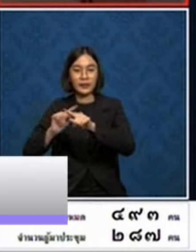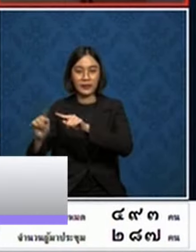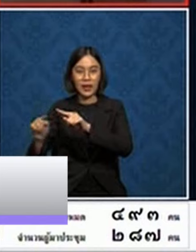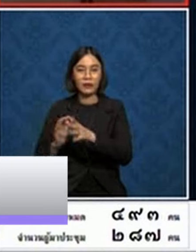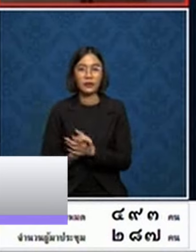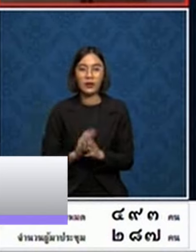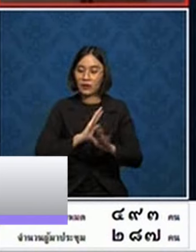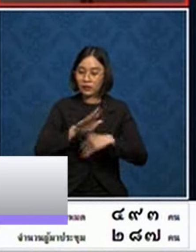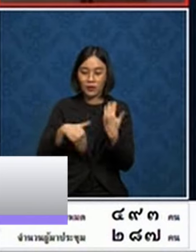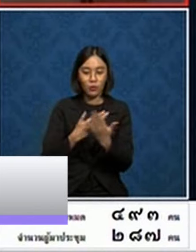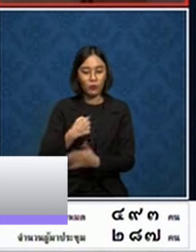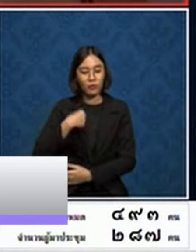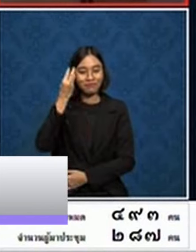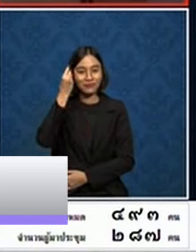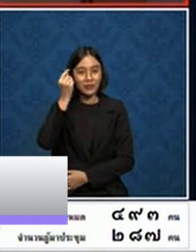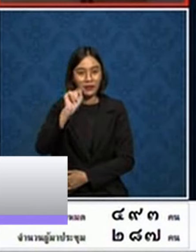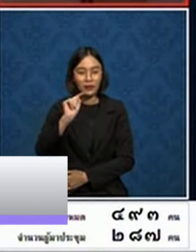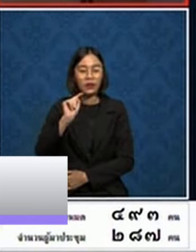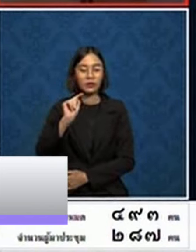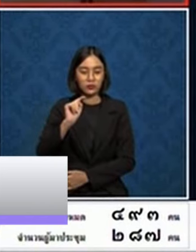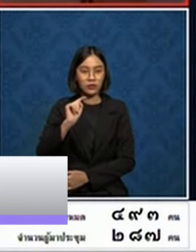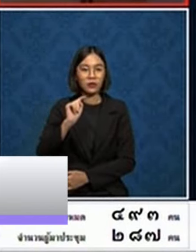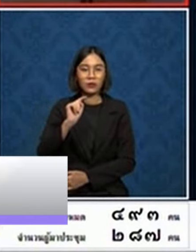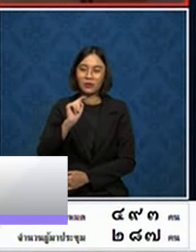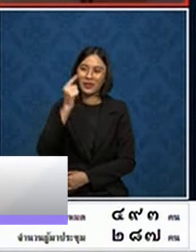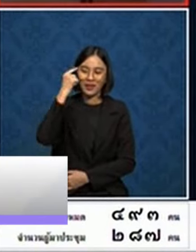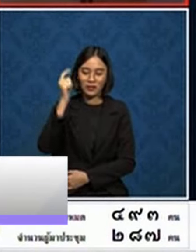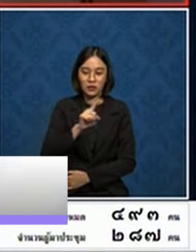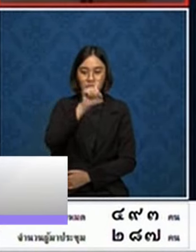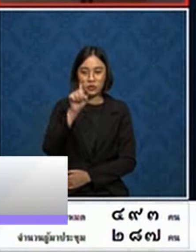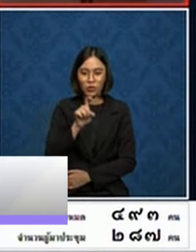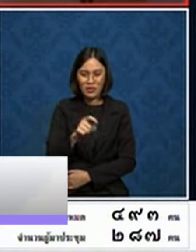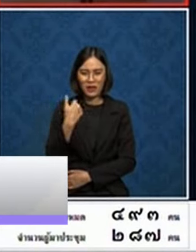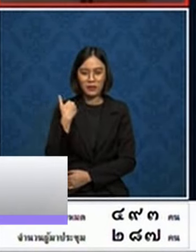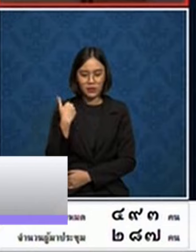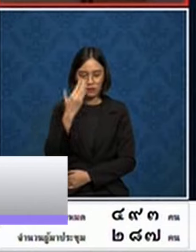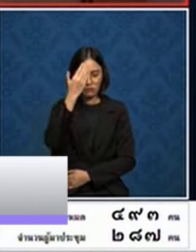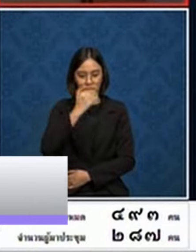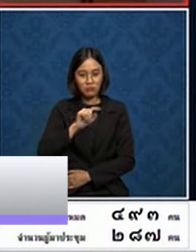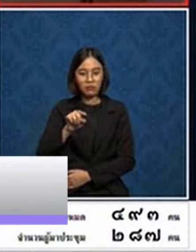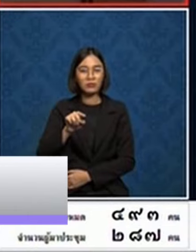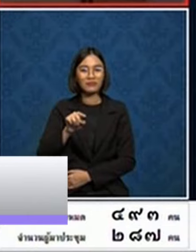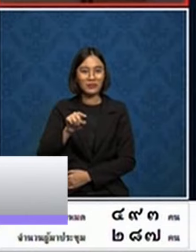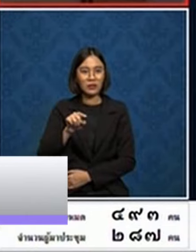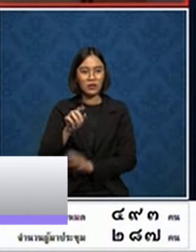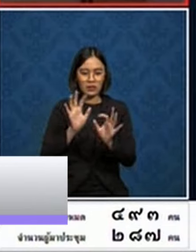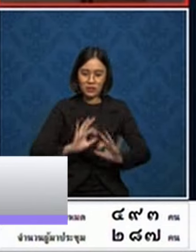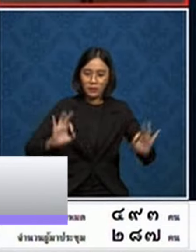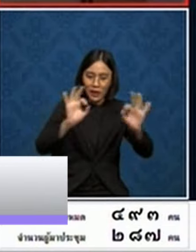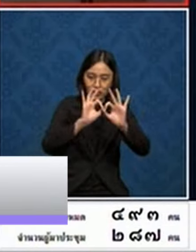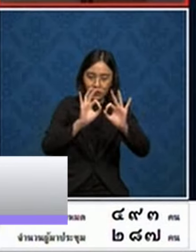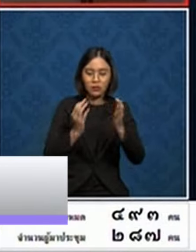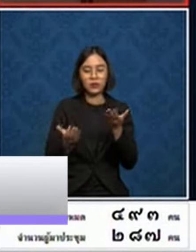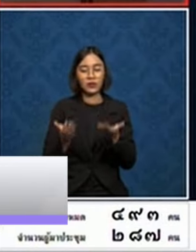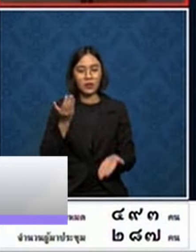หลายๆเรื่องนะครับผมคิดว่าเป็นเรื่องที่สงสัยอยู่นะครับว่ามันเป็นเรื่องที่จำเป็นหรือเป็นเรื่อง